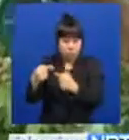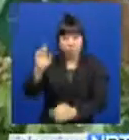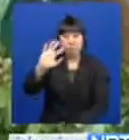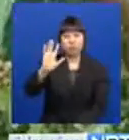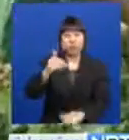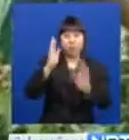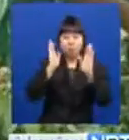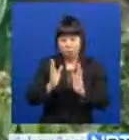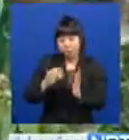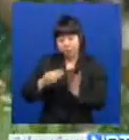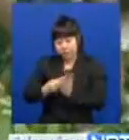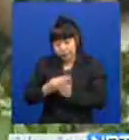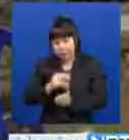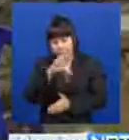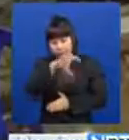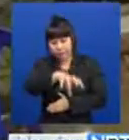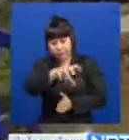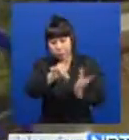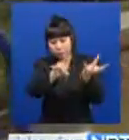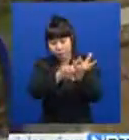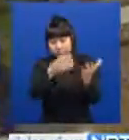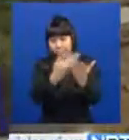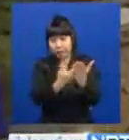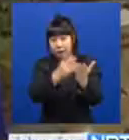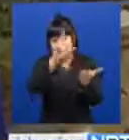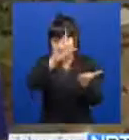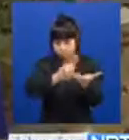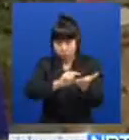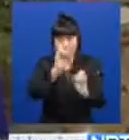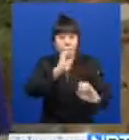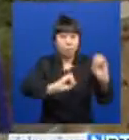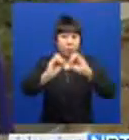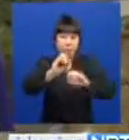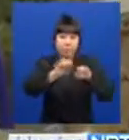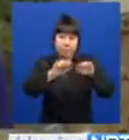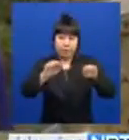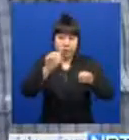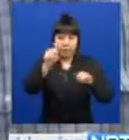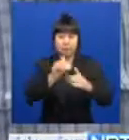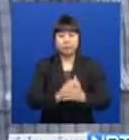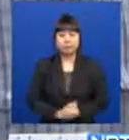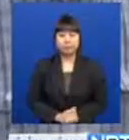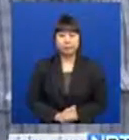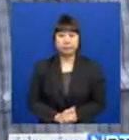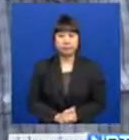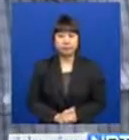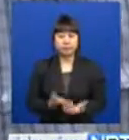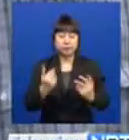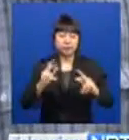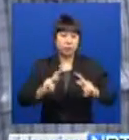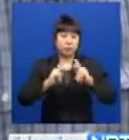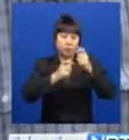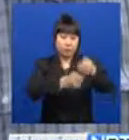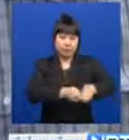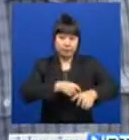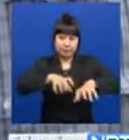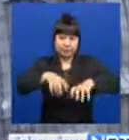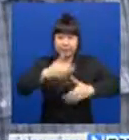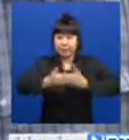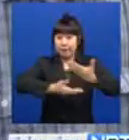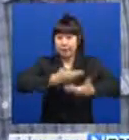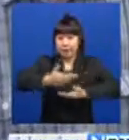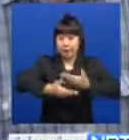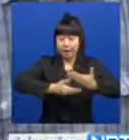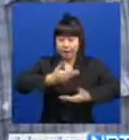แหล่งซื้อสินค้าคุณภาพราคาถูกปลอดภัยได้มาตรฐาน ของกระทรวงเกษตรให้จัดตลาดเกษตรกรขึ้นม